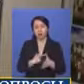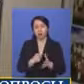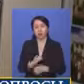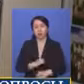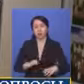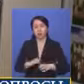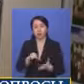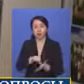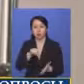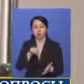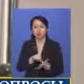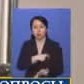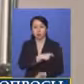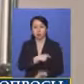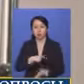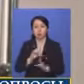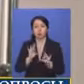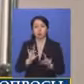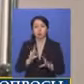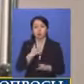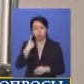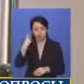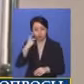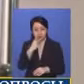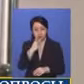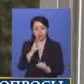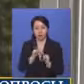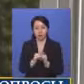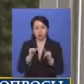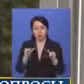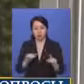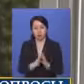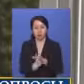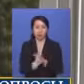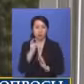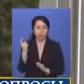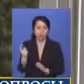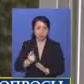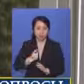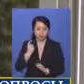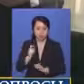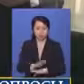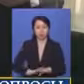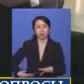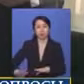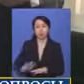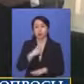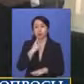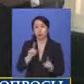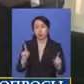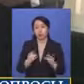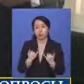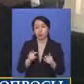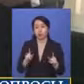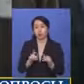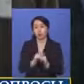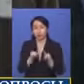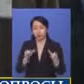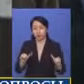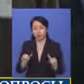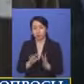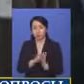партии кандидаты в депутаты поделились своими взглядами на развитие агропромышленного комплекса страны. Отмечают, для того, чтобы развивать